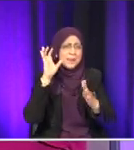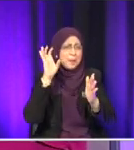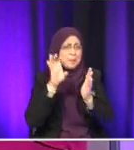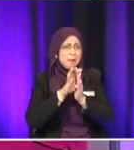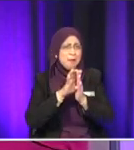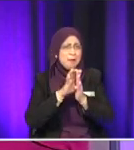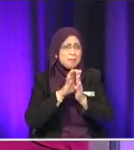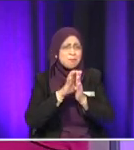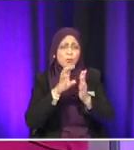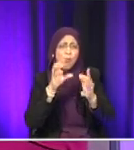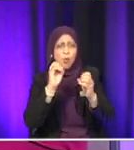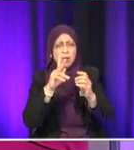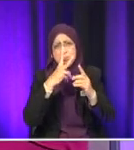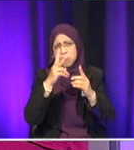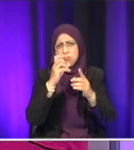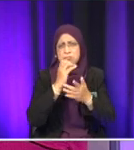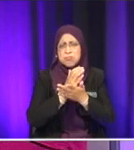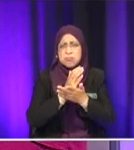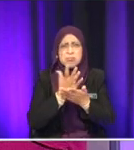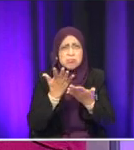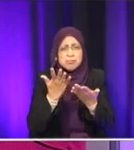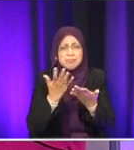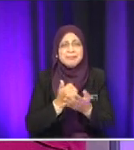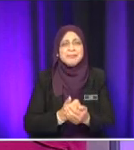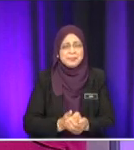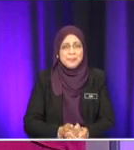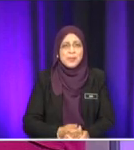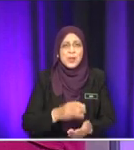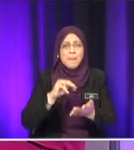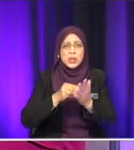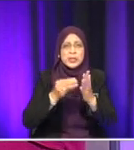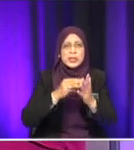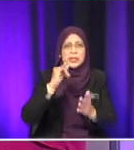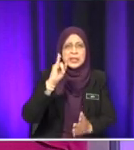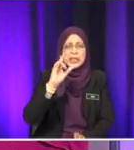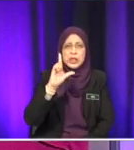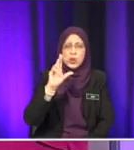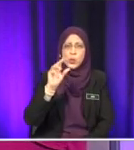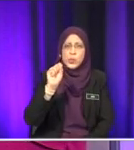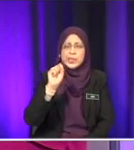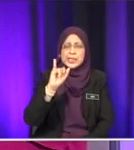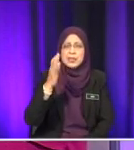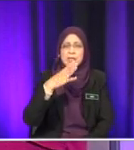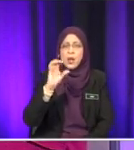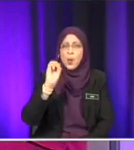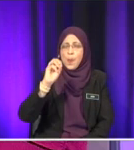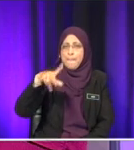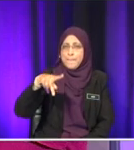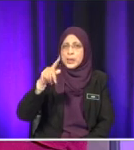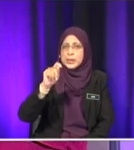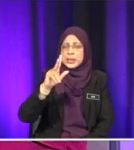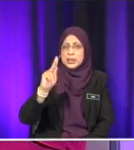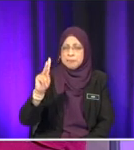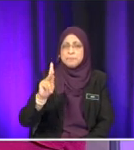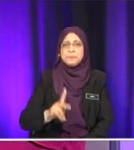menggunakan ilusi opti tapi bila saya lihat pada waktu yang berlainan